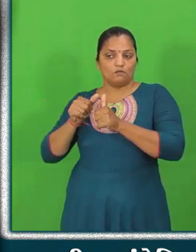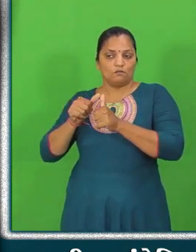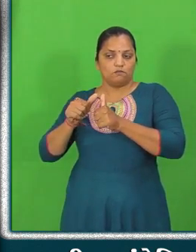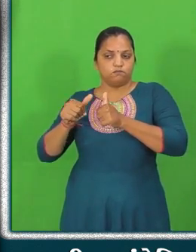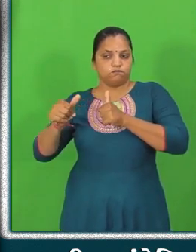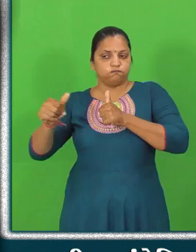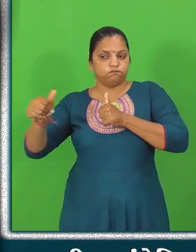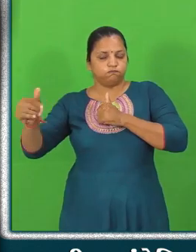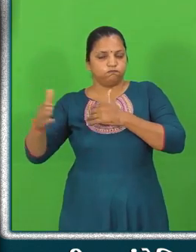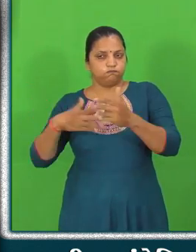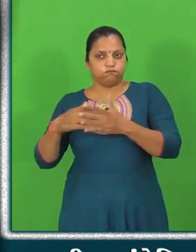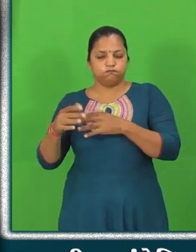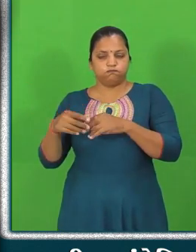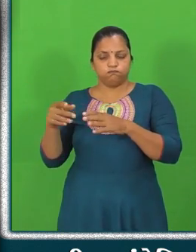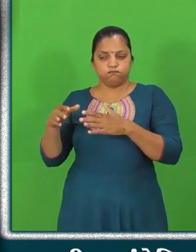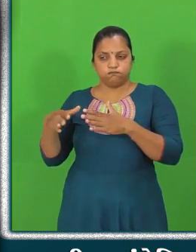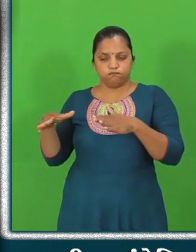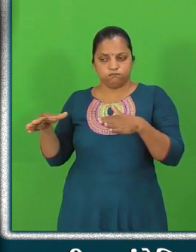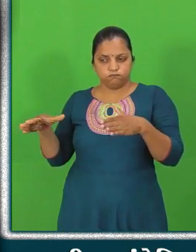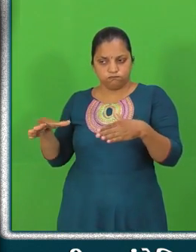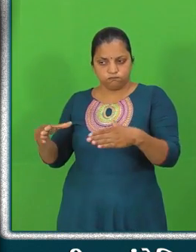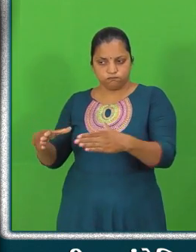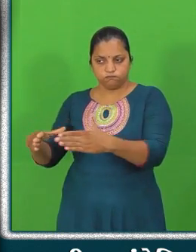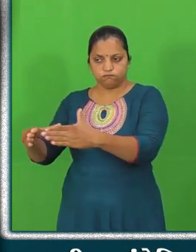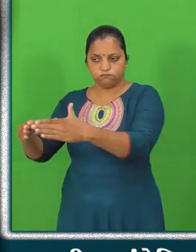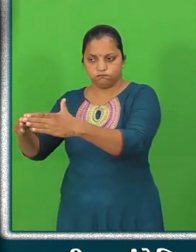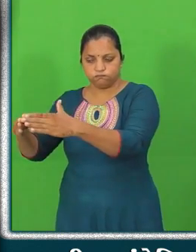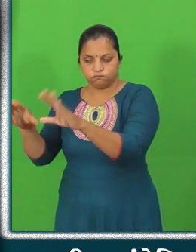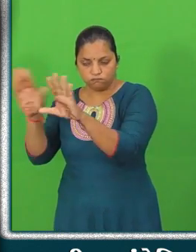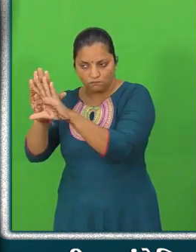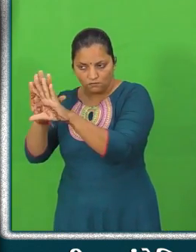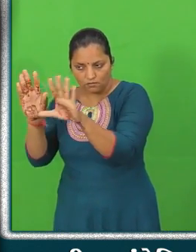તો કોઈ એક જગ્યાએ ભેગા થાય તેવો ભાસ થાય છે.